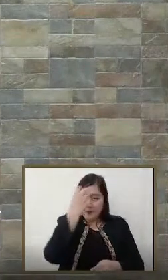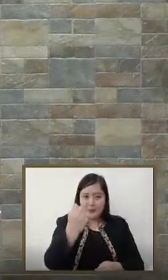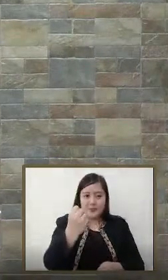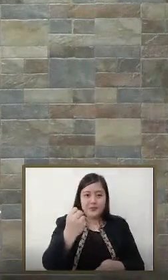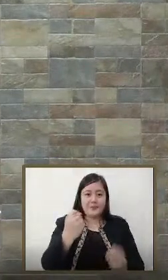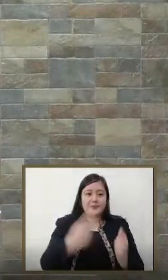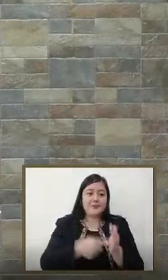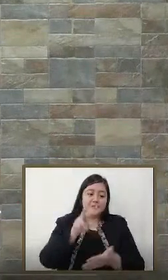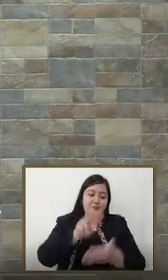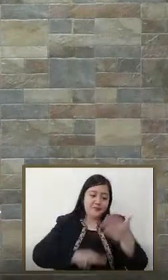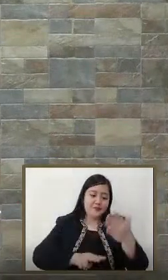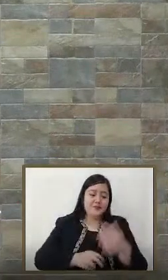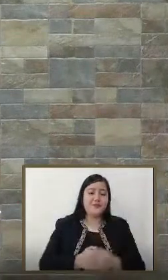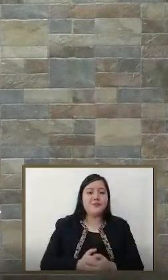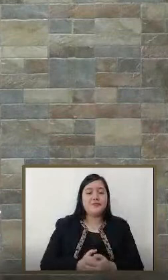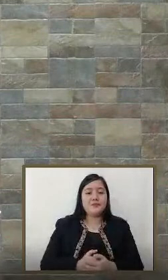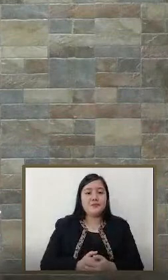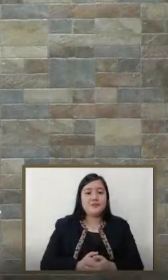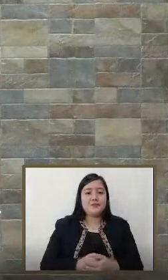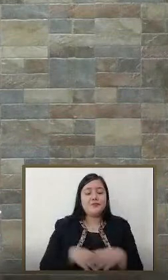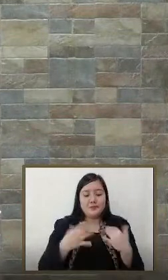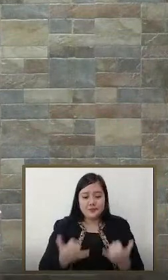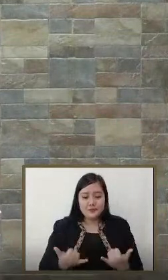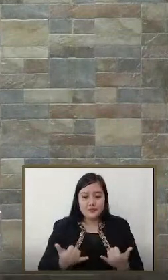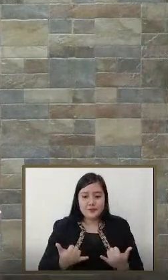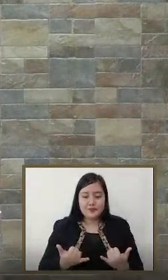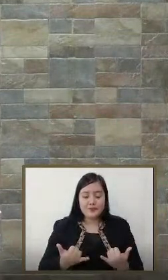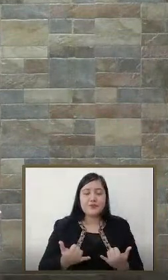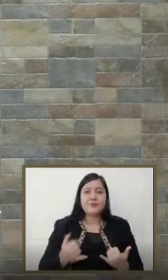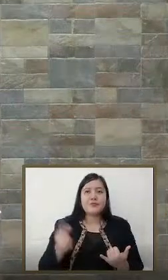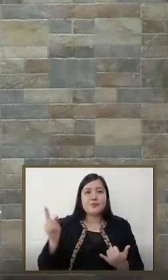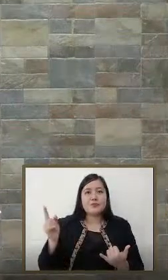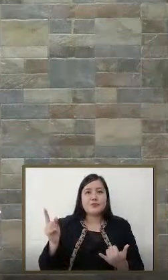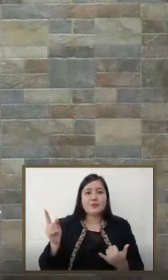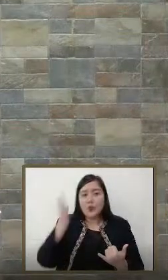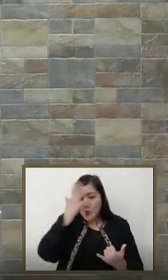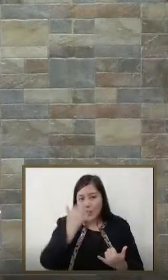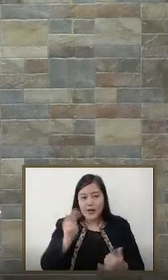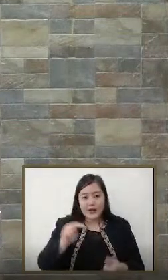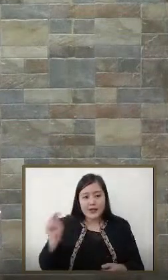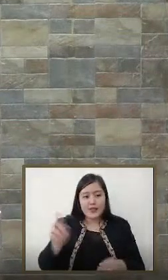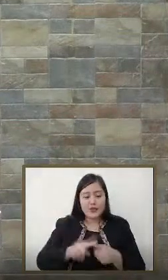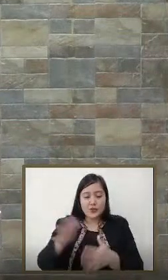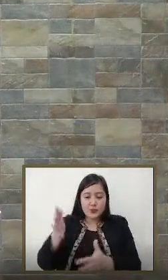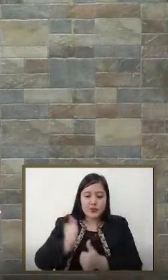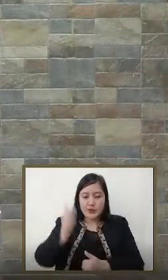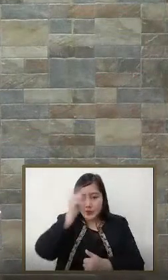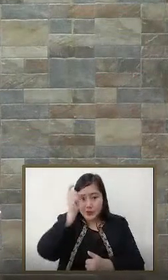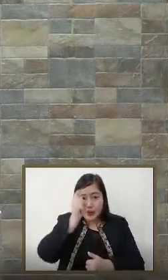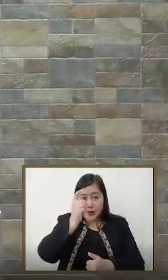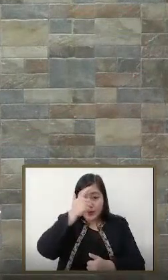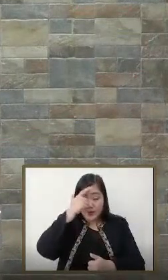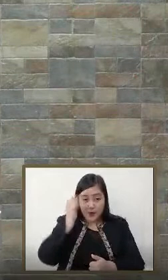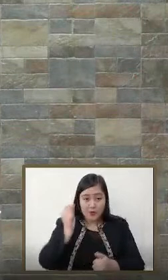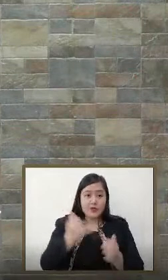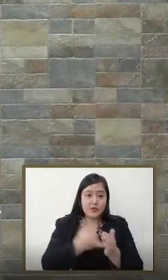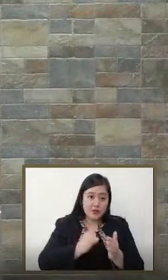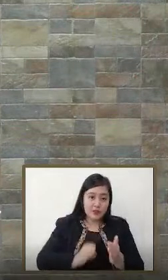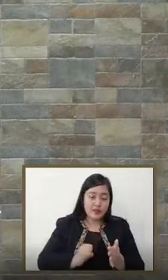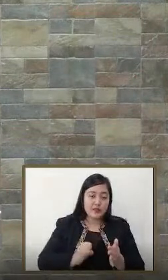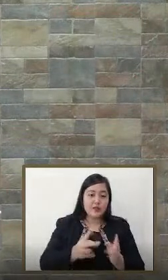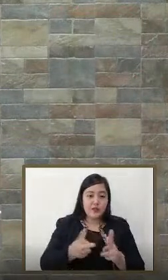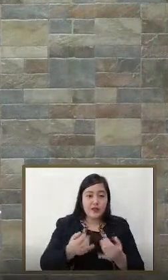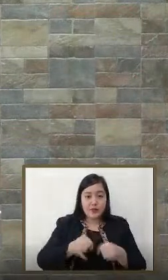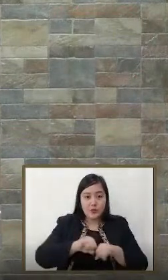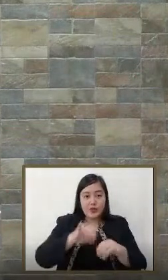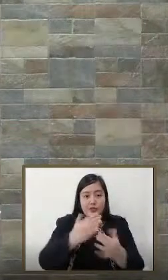wisdom? Why do you need to get it? Because it's the principal thing. So, why is it the principal thing? Because it is from